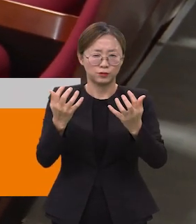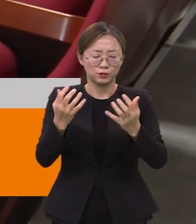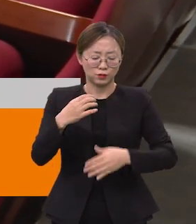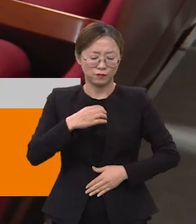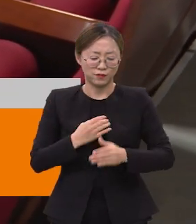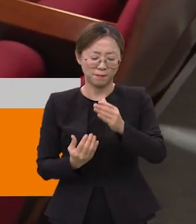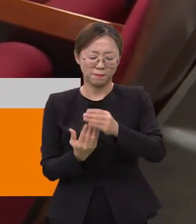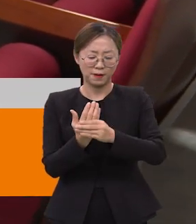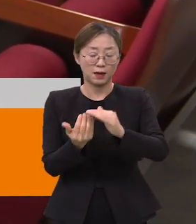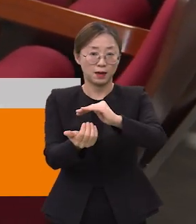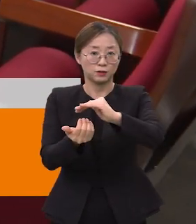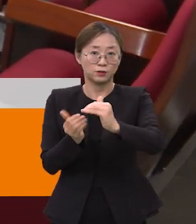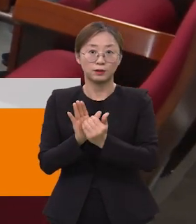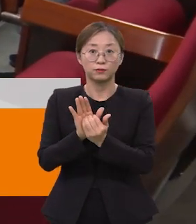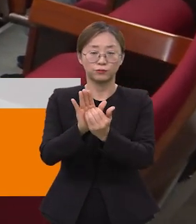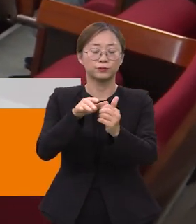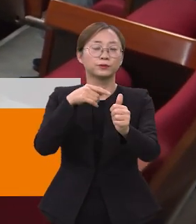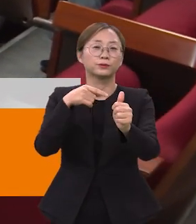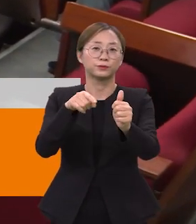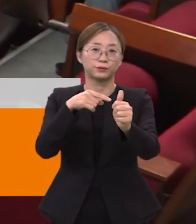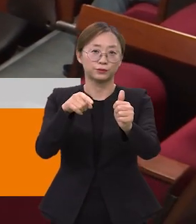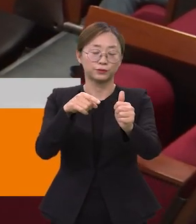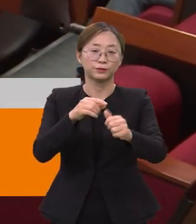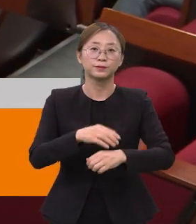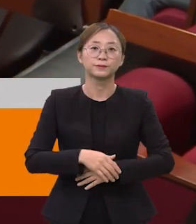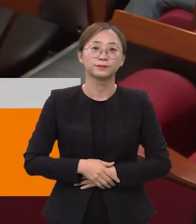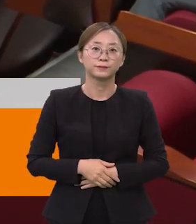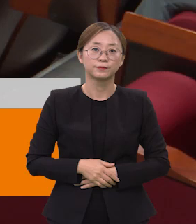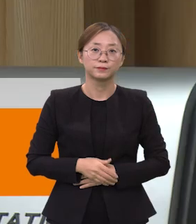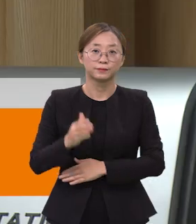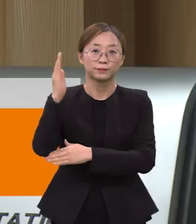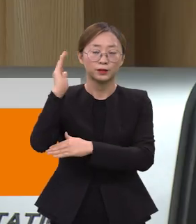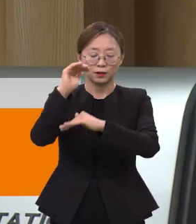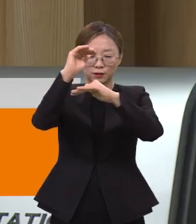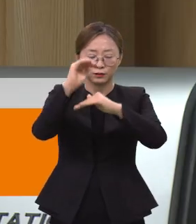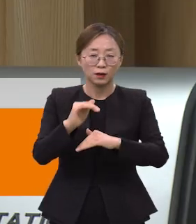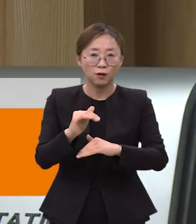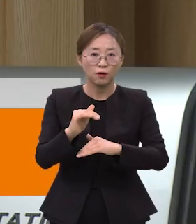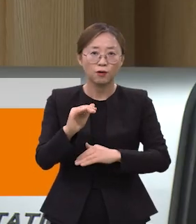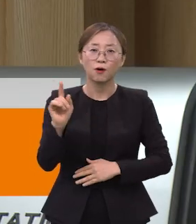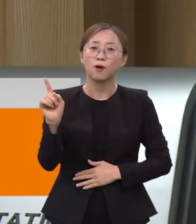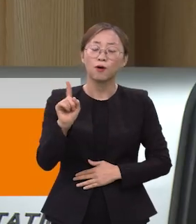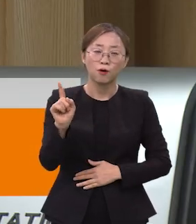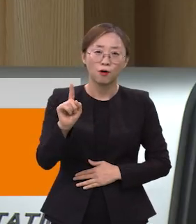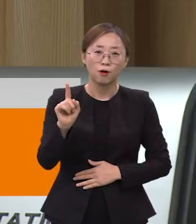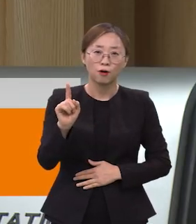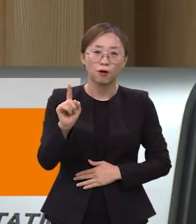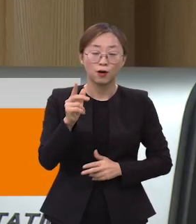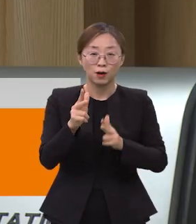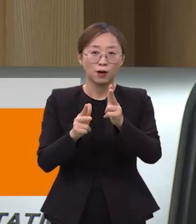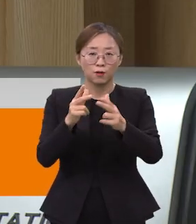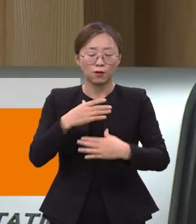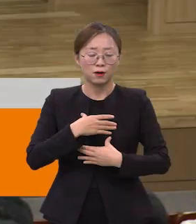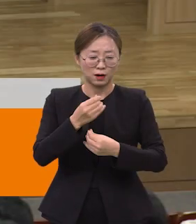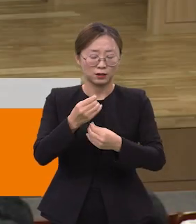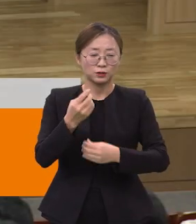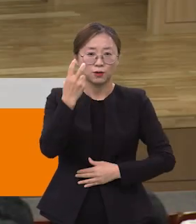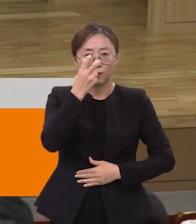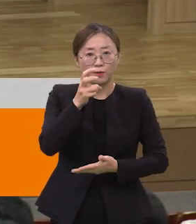업무 담당 실무자들을 대상으로 교육을 진행했습니다. 주도종 본부장은 참석한 인원들을